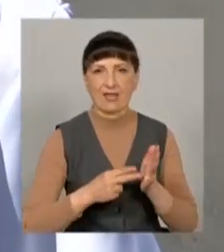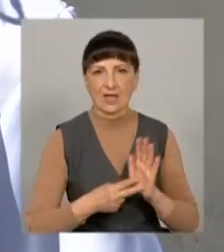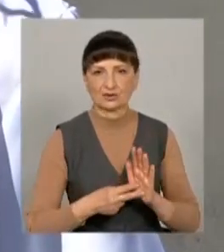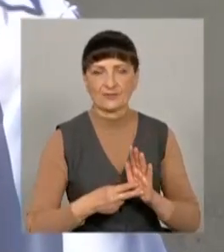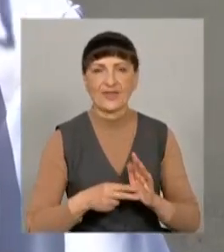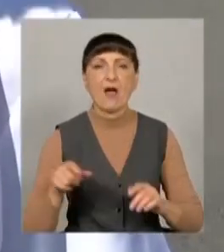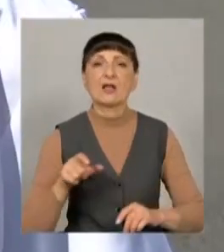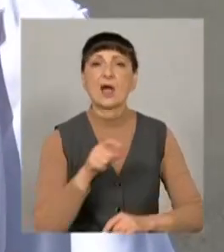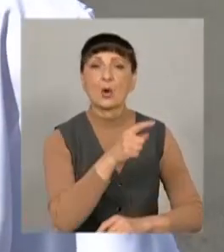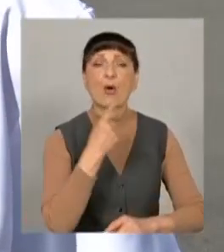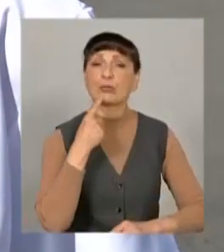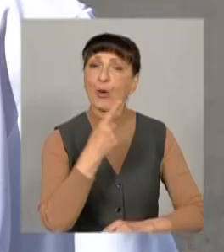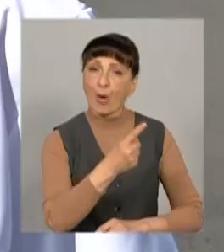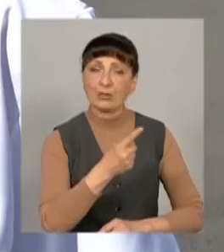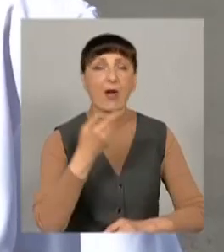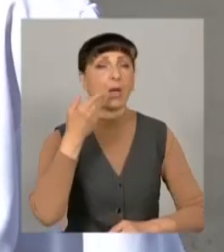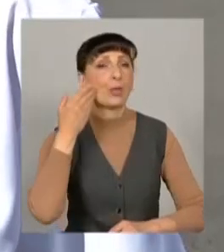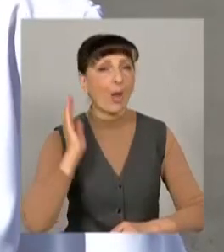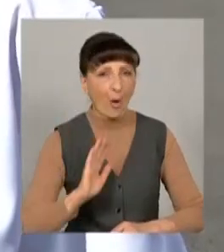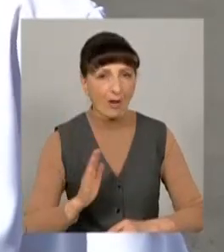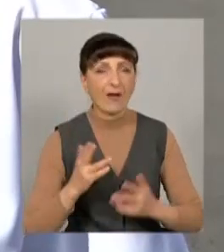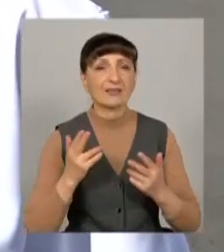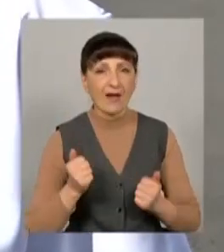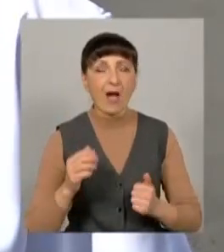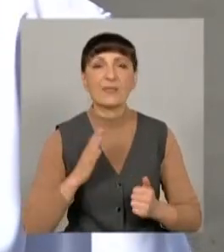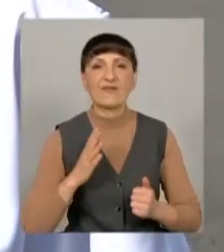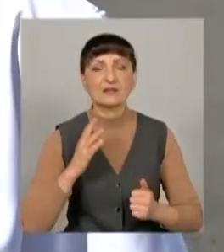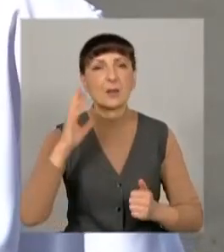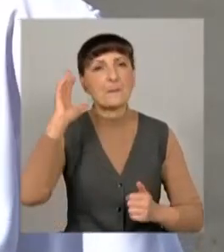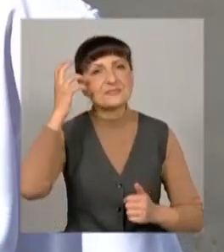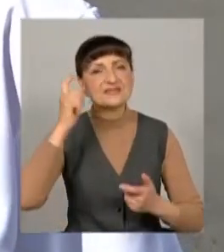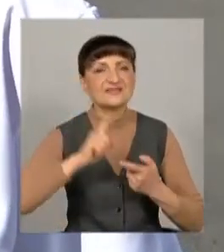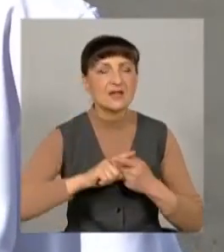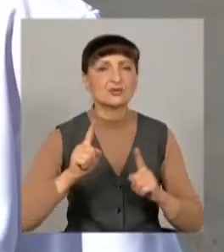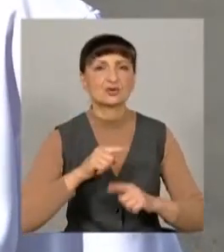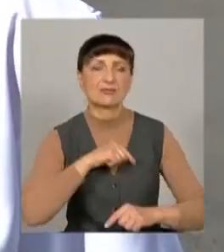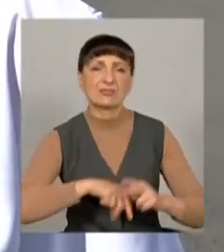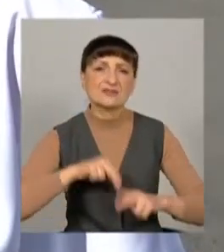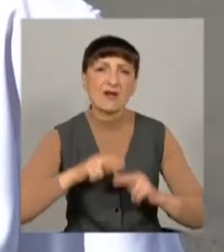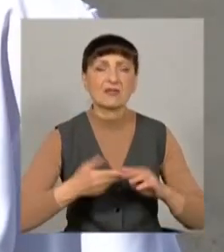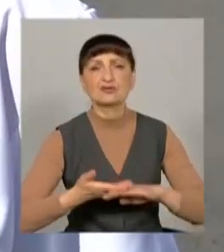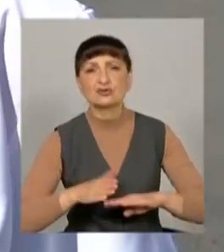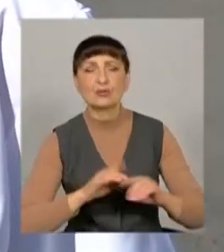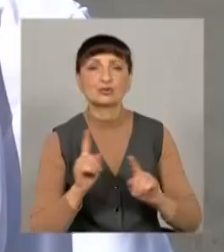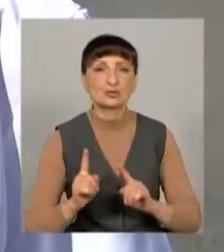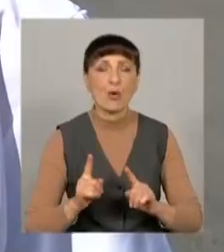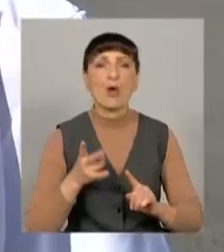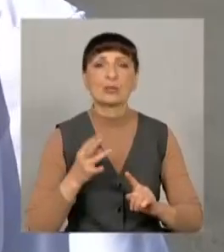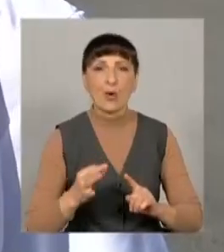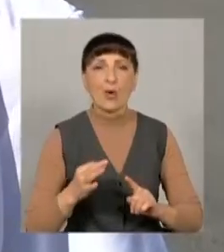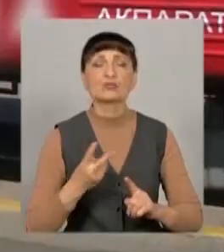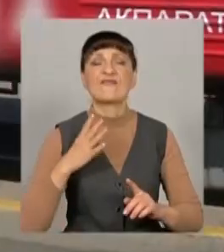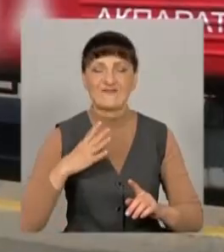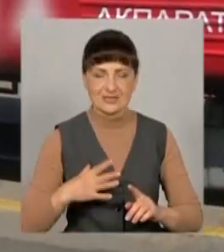Дорога долгая, нелегкая. Бывают психологические моменты, нагрузка,